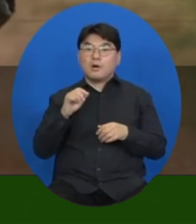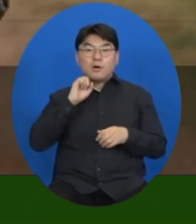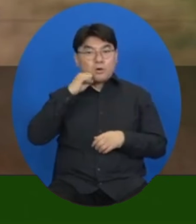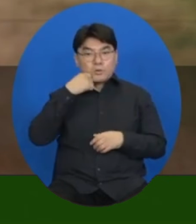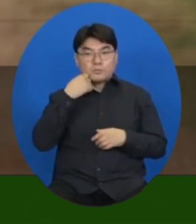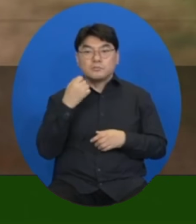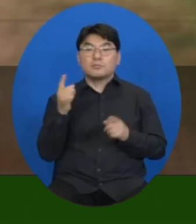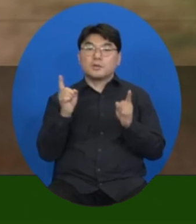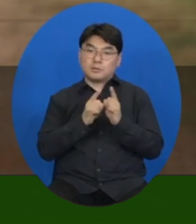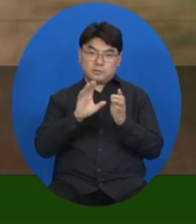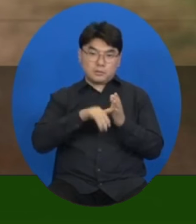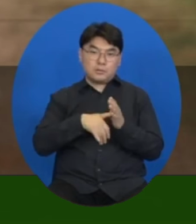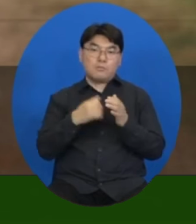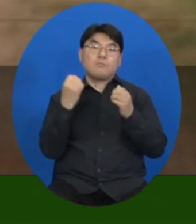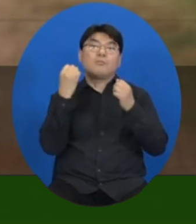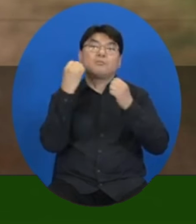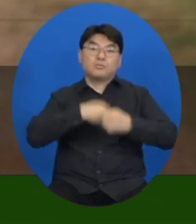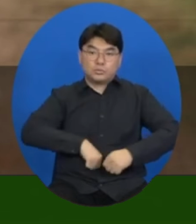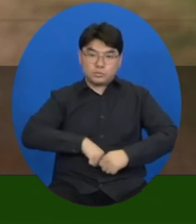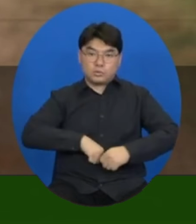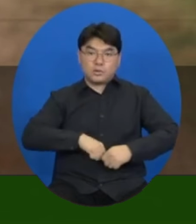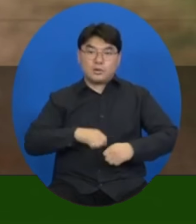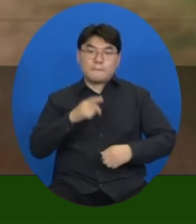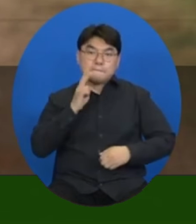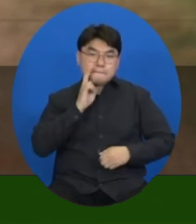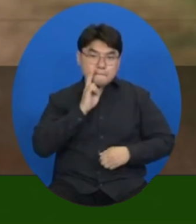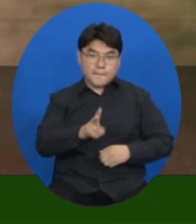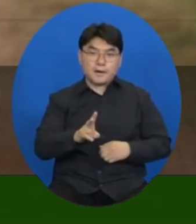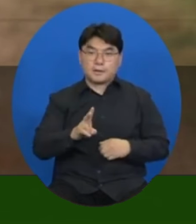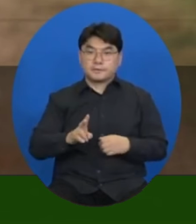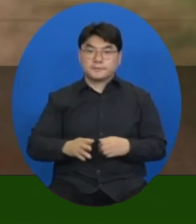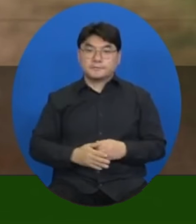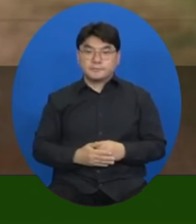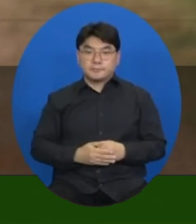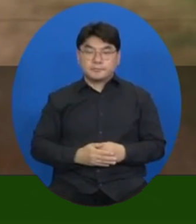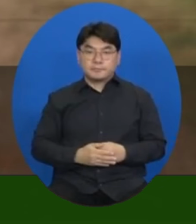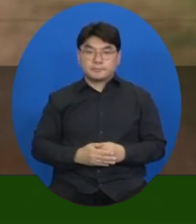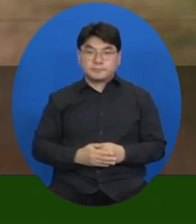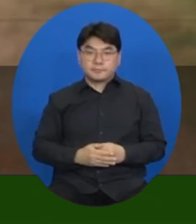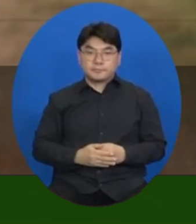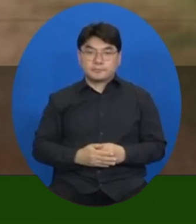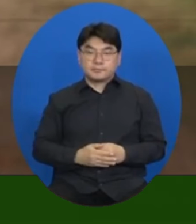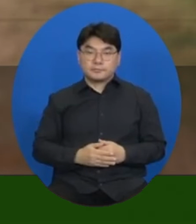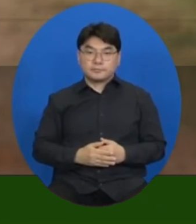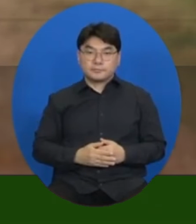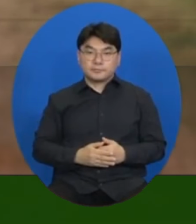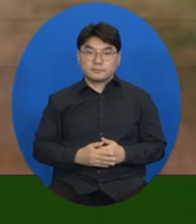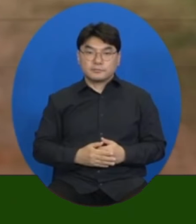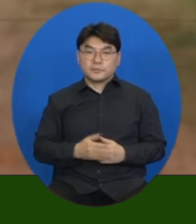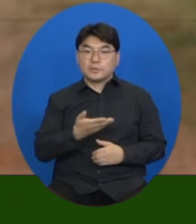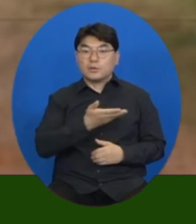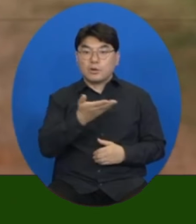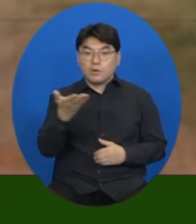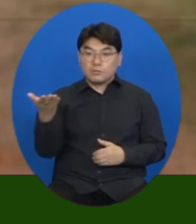여지없이 무너집니다 무너지는데 그 무너짐이 심다는 거예요 자 그러면